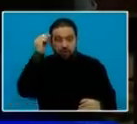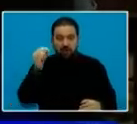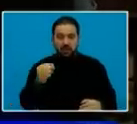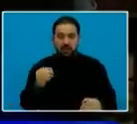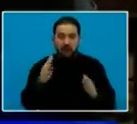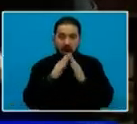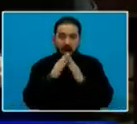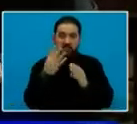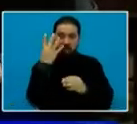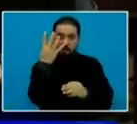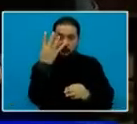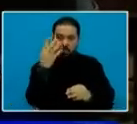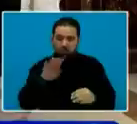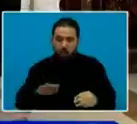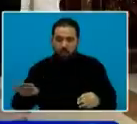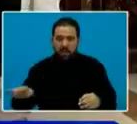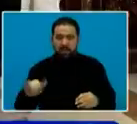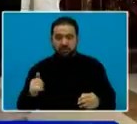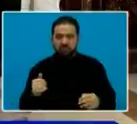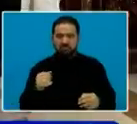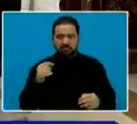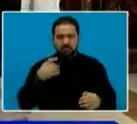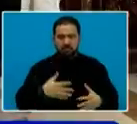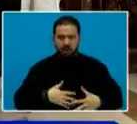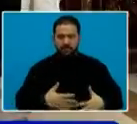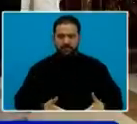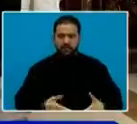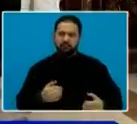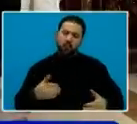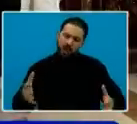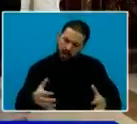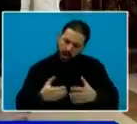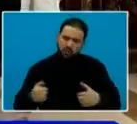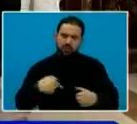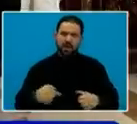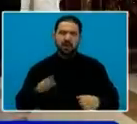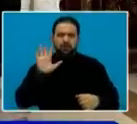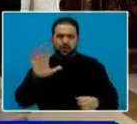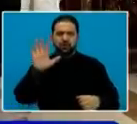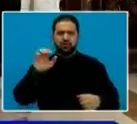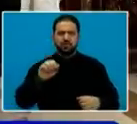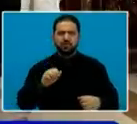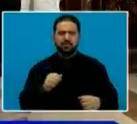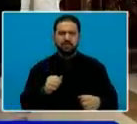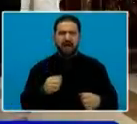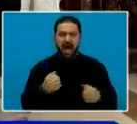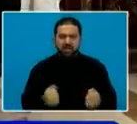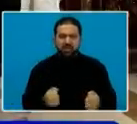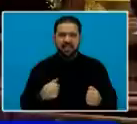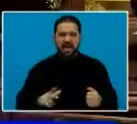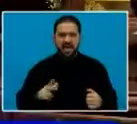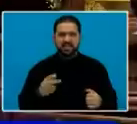4 acasă. Acela este curaj. Chestiunile acestea sociale, nu spun că nu ne interesează. Ne interesează foarte